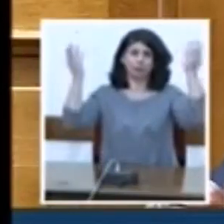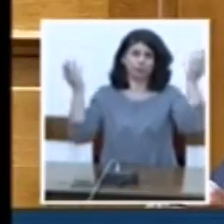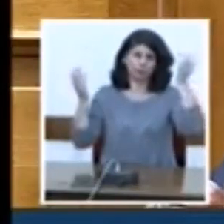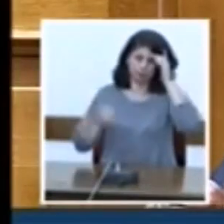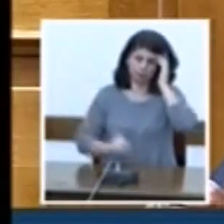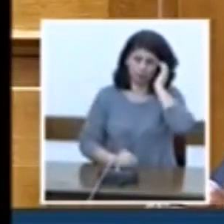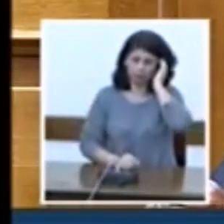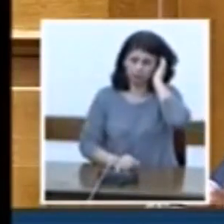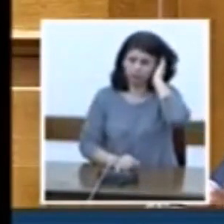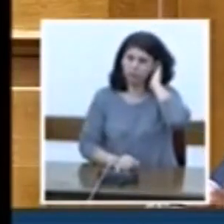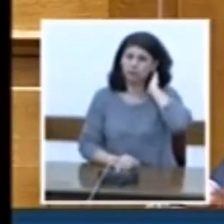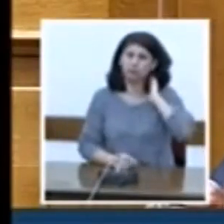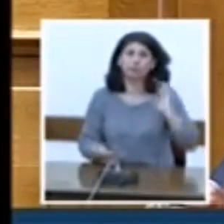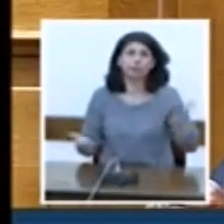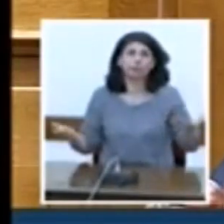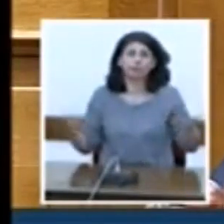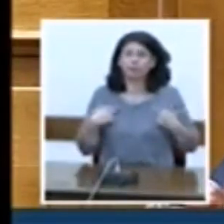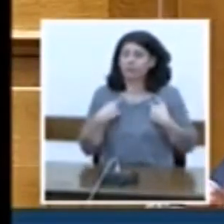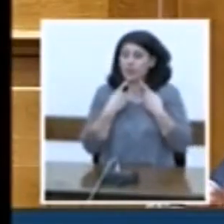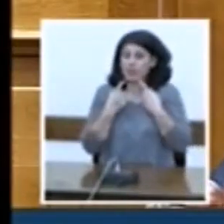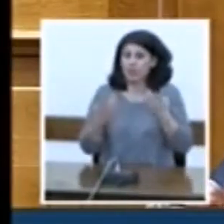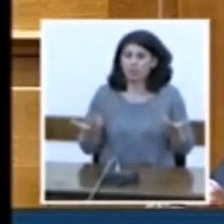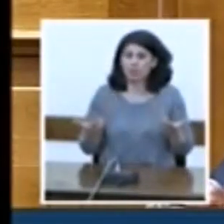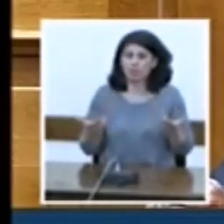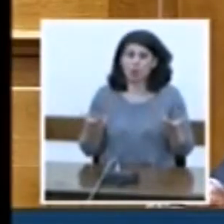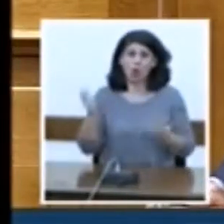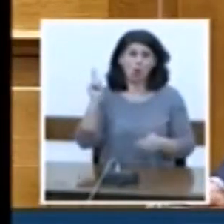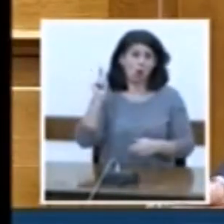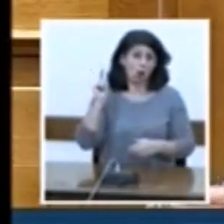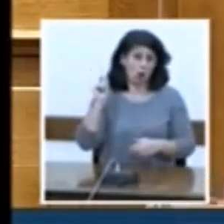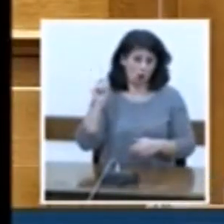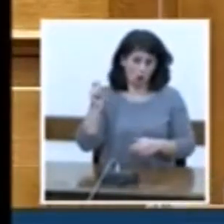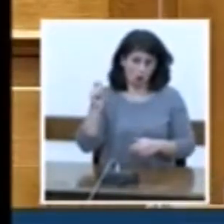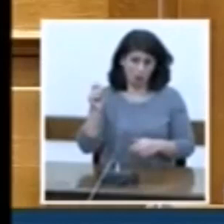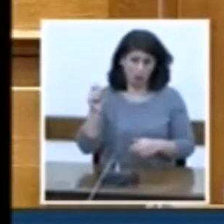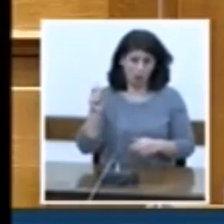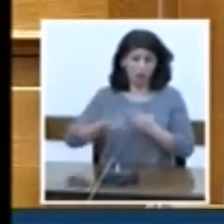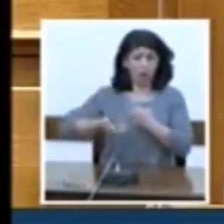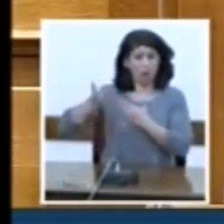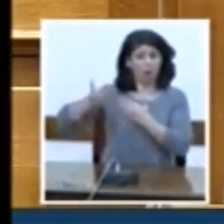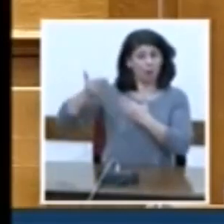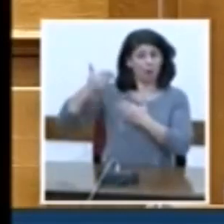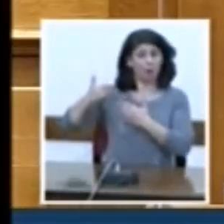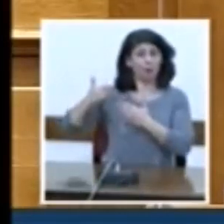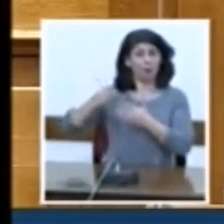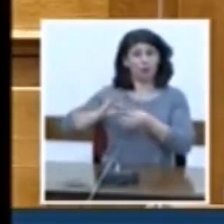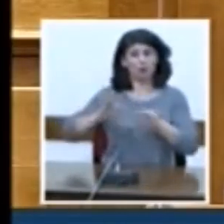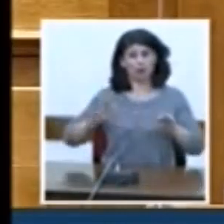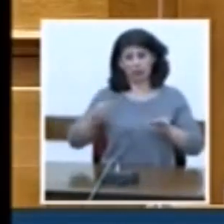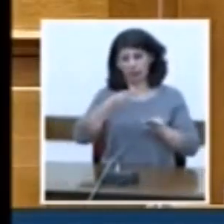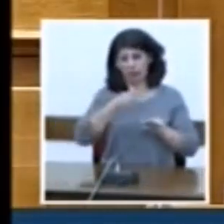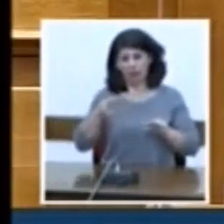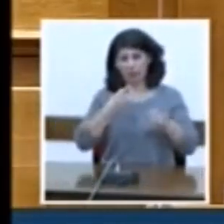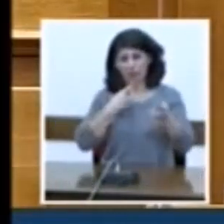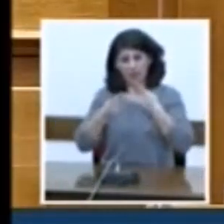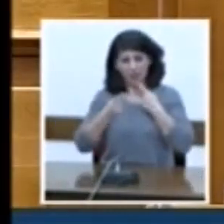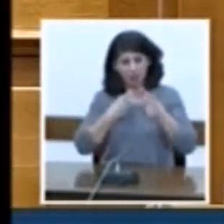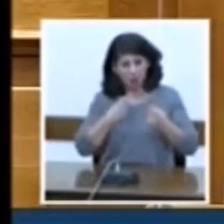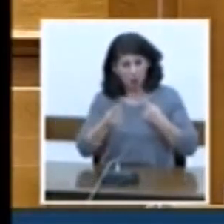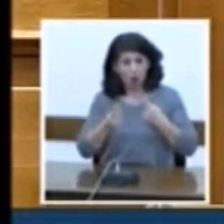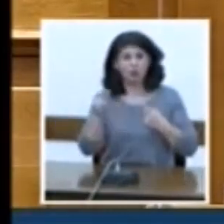Έχετε άλλωστε πολιτική, προσωπική μάλλον προϊστορία στο θέμα του διαλόγου και του πολιτικού πολιτισμού εδώ στη